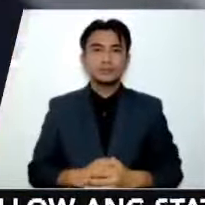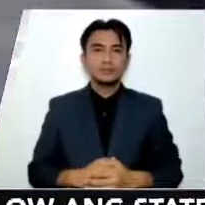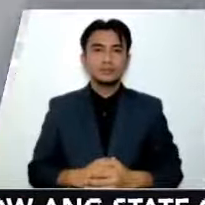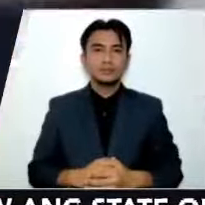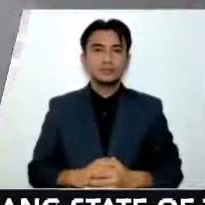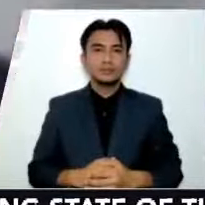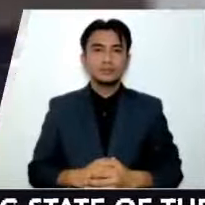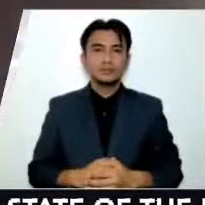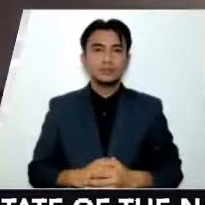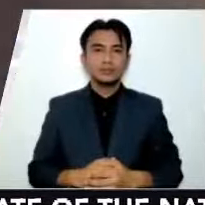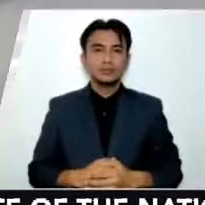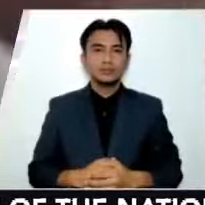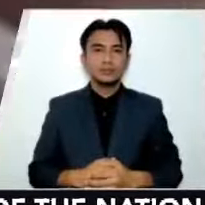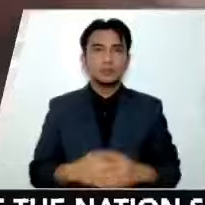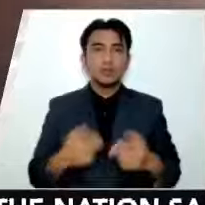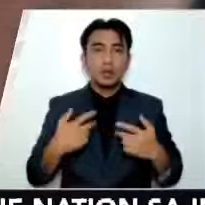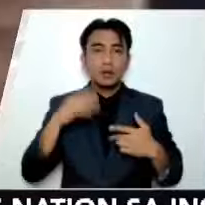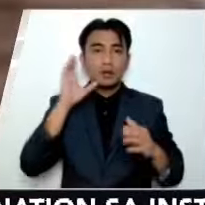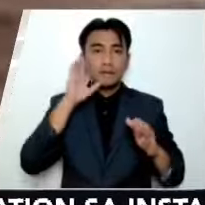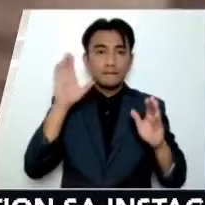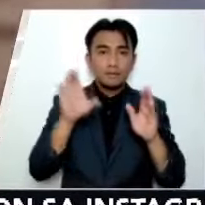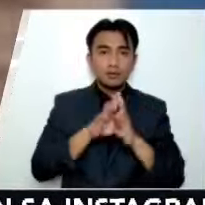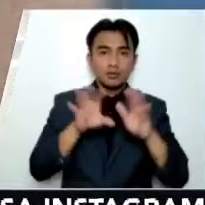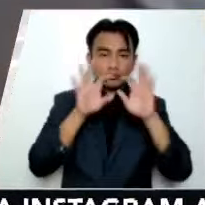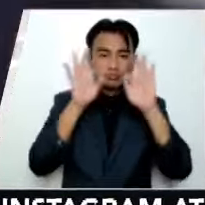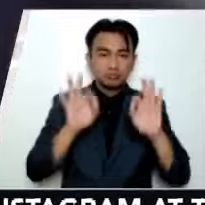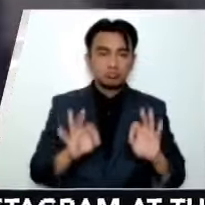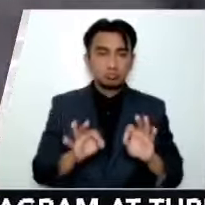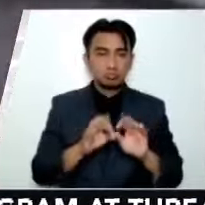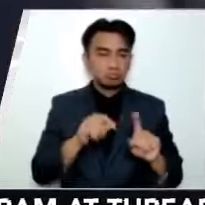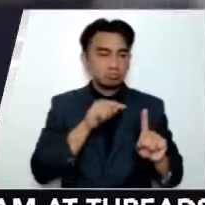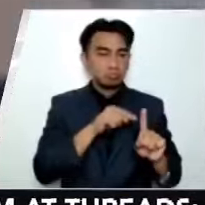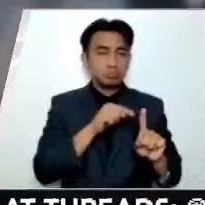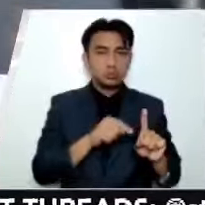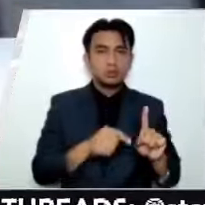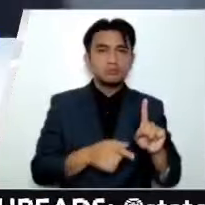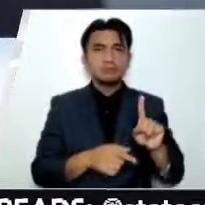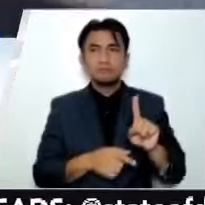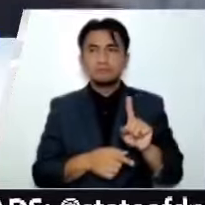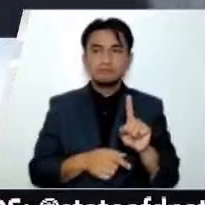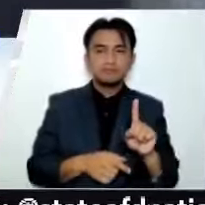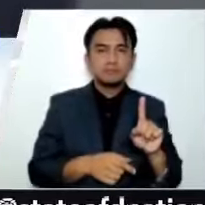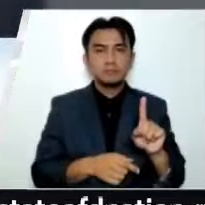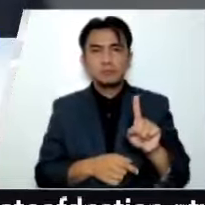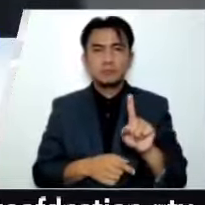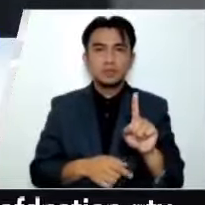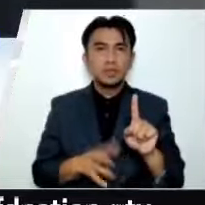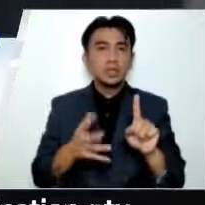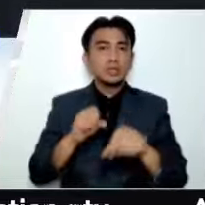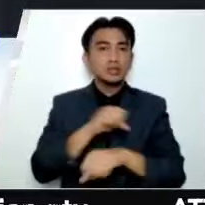Bit-bit ang isang picture frame, mag-isang umakyat sa stage si Jobelyn.